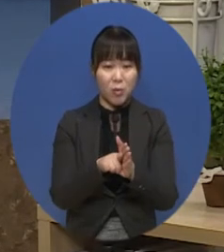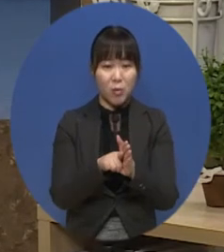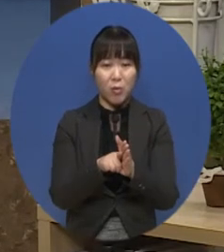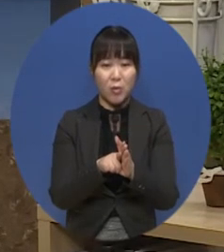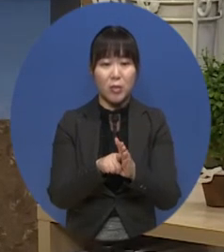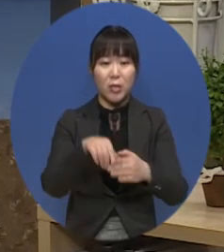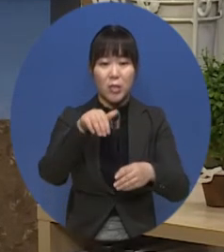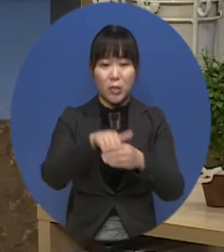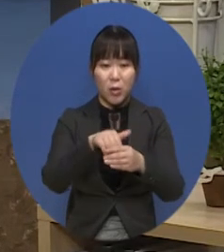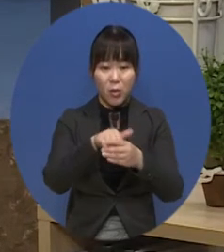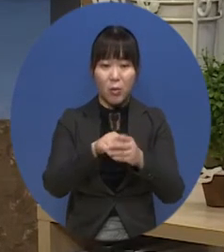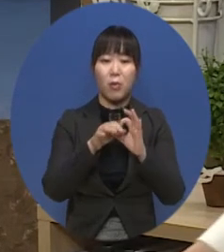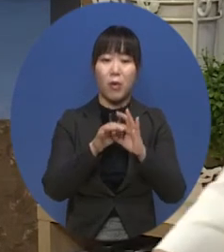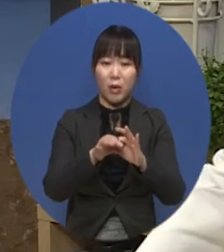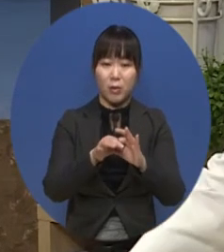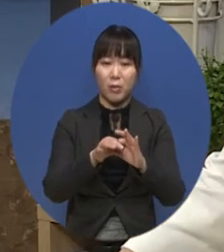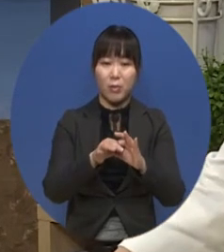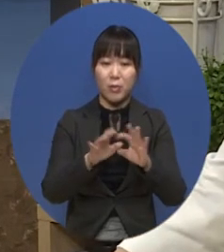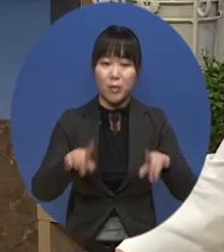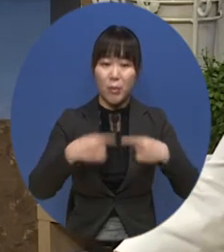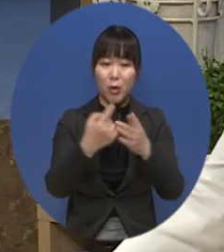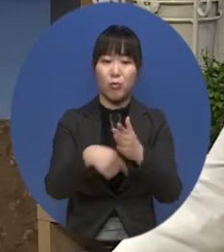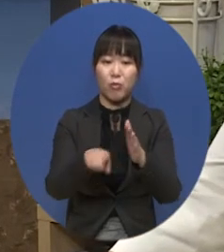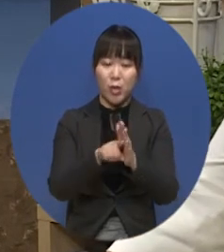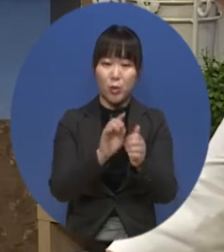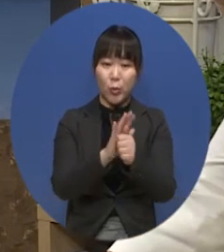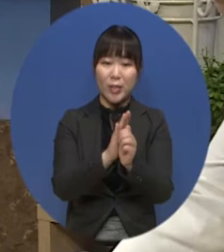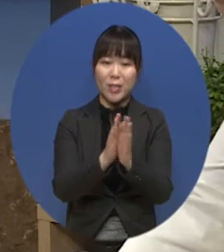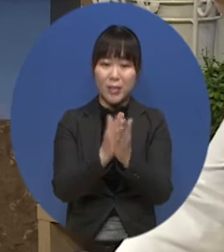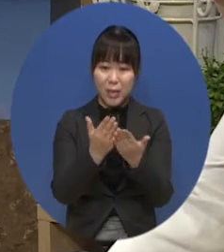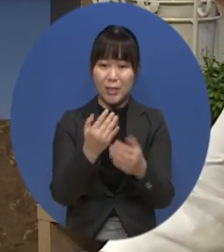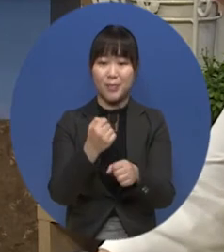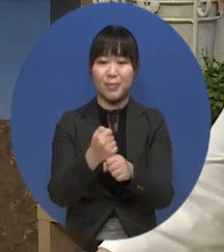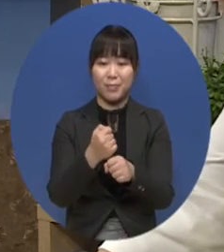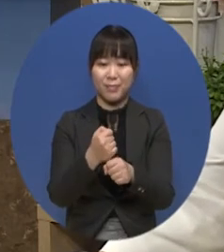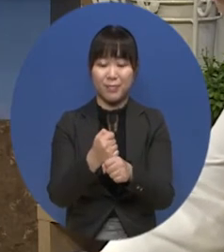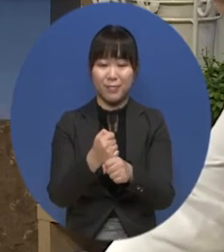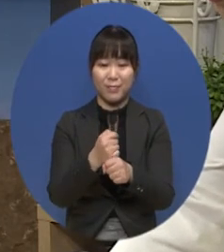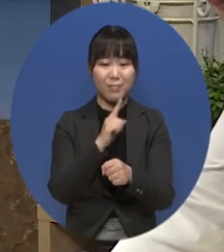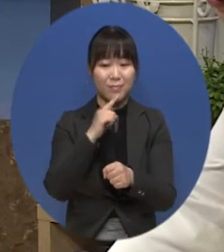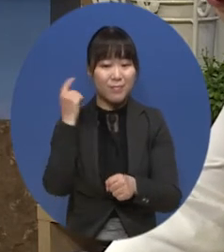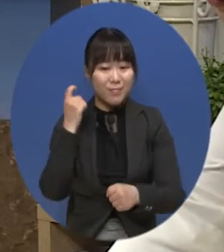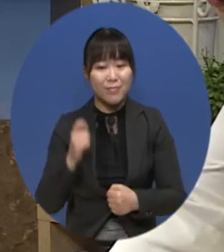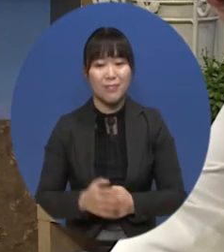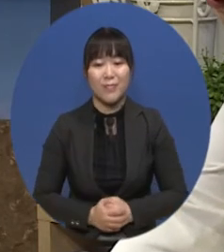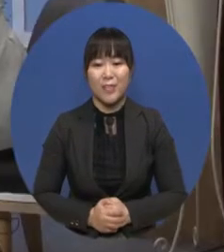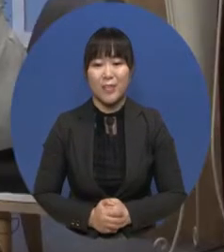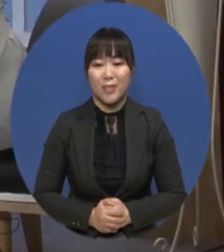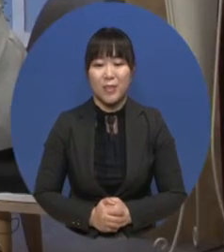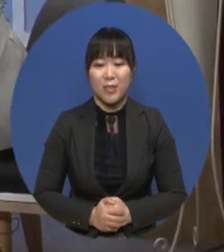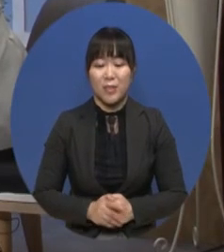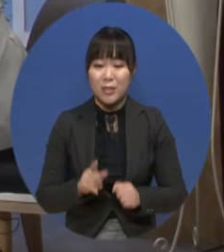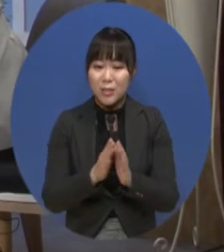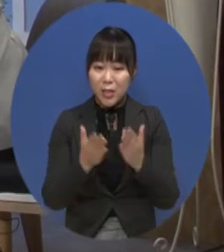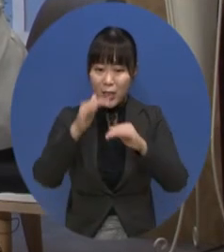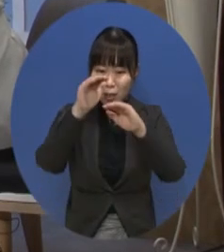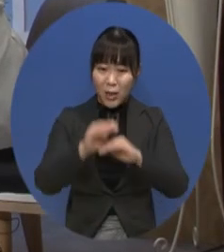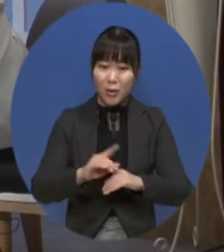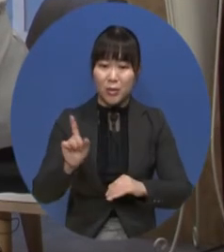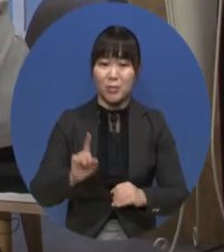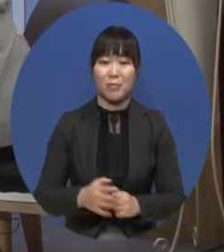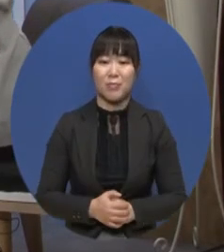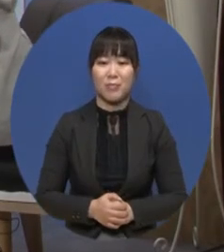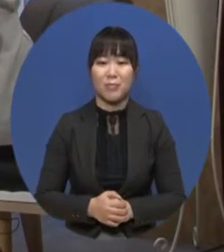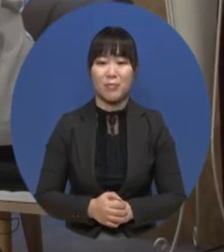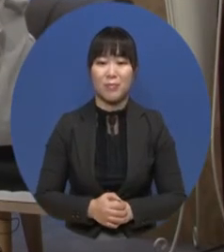그런 선거에 네. 또 적극적인 참여를 할 수 있도록 돕는 책을 네. 만드셨다고 들었는데. 맞습니다. 이 책 내용은